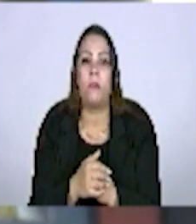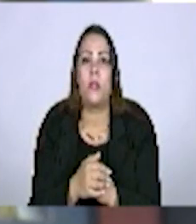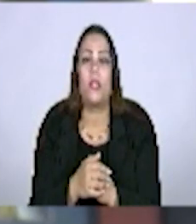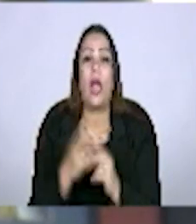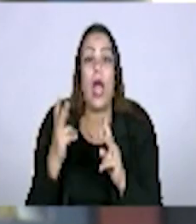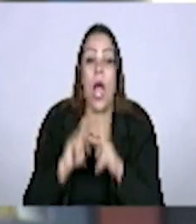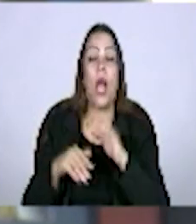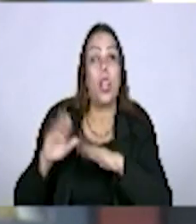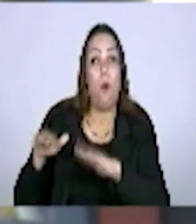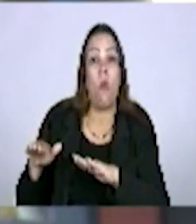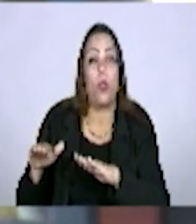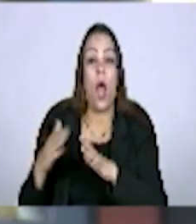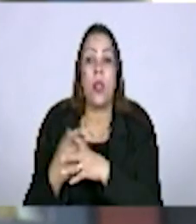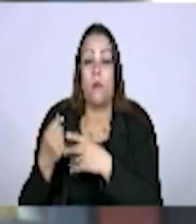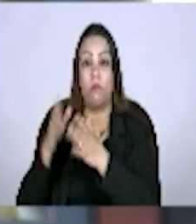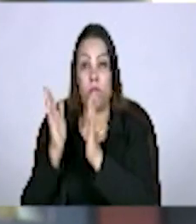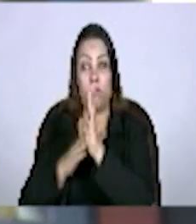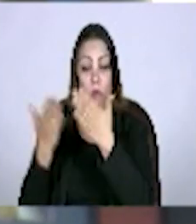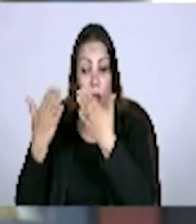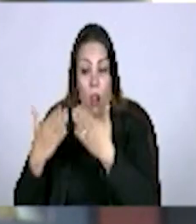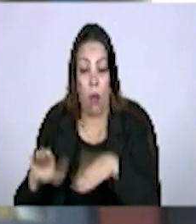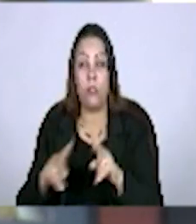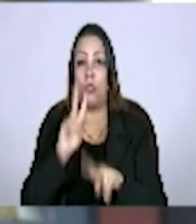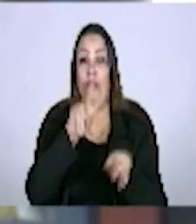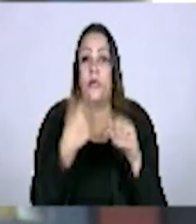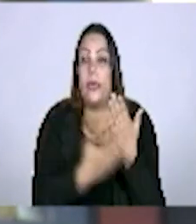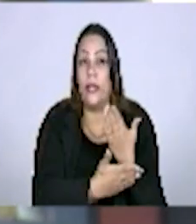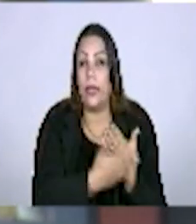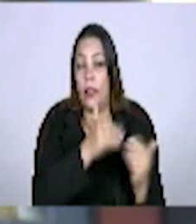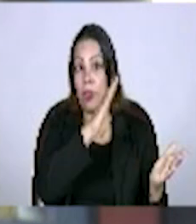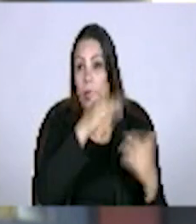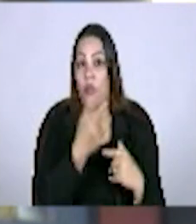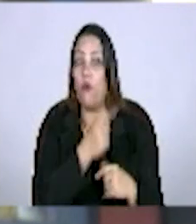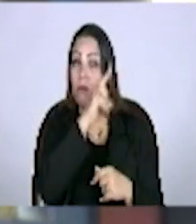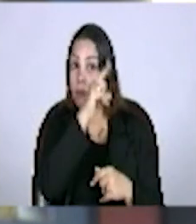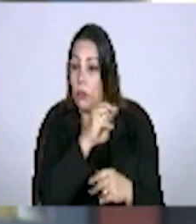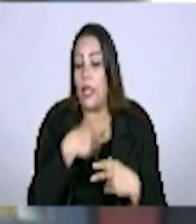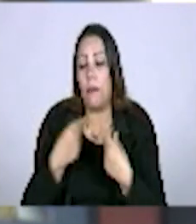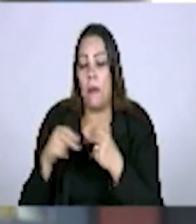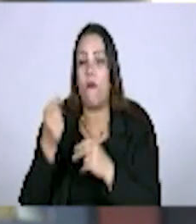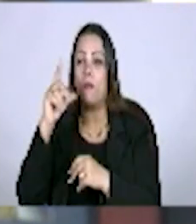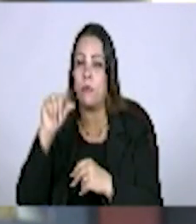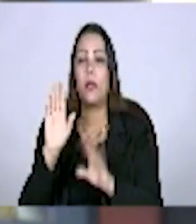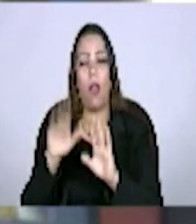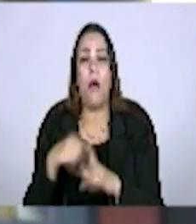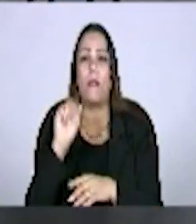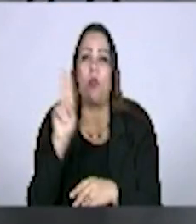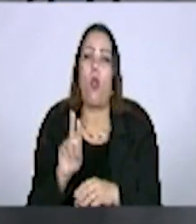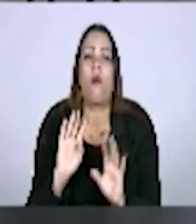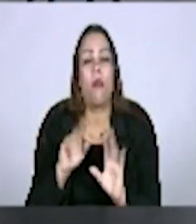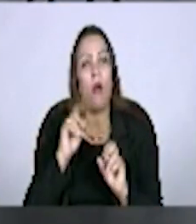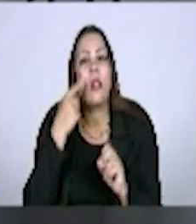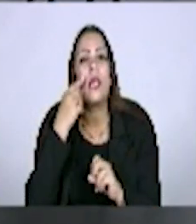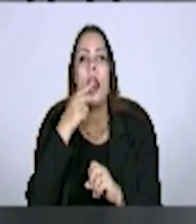بضاعه لما تتصرف هذه البضائع ونشتري بضائع جديده نشتريها باسعار مختلفه للدولار فنقدر ان احنا نخفض الاسعار ده